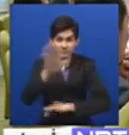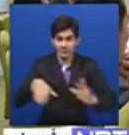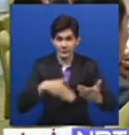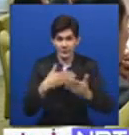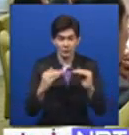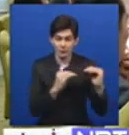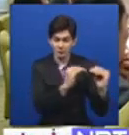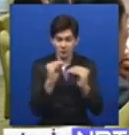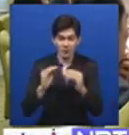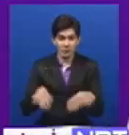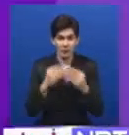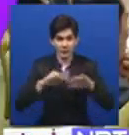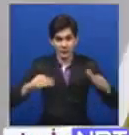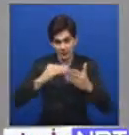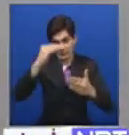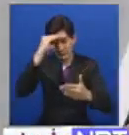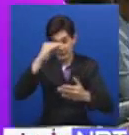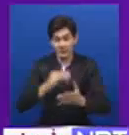ธรรมกับผู้เรียน